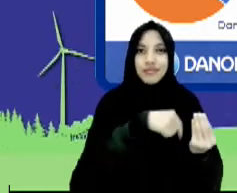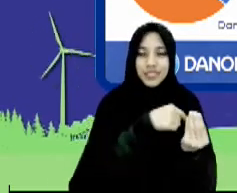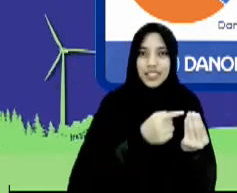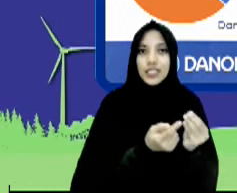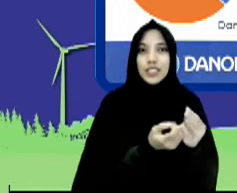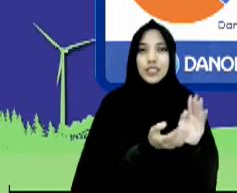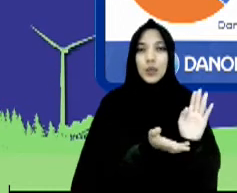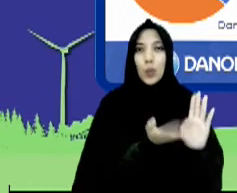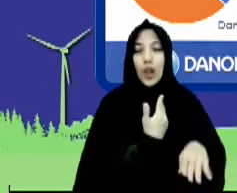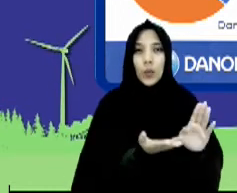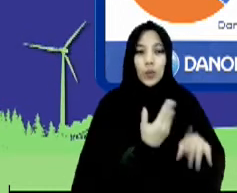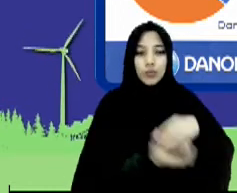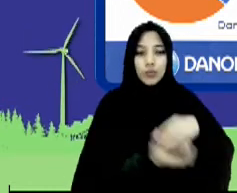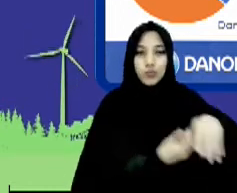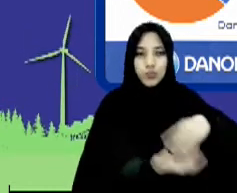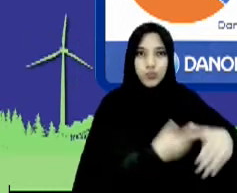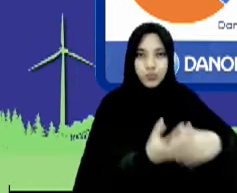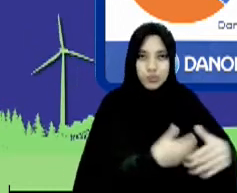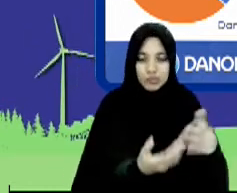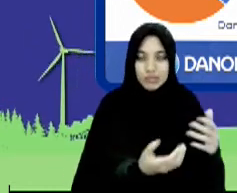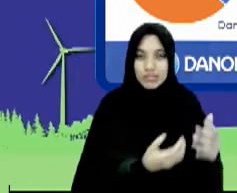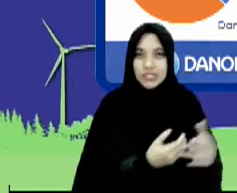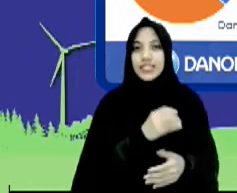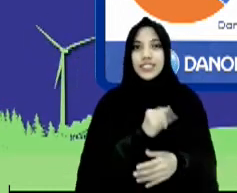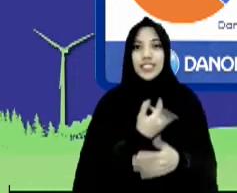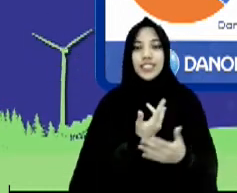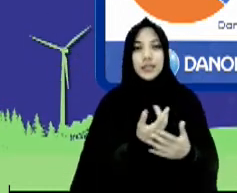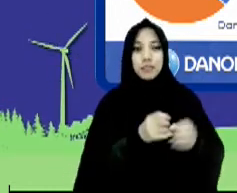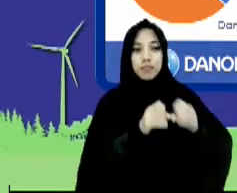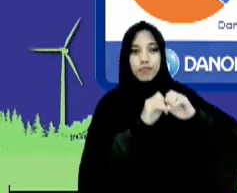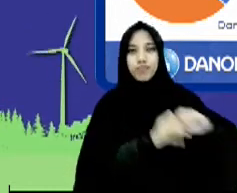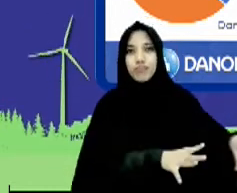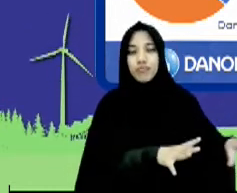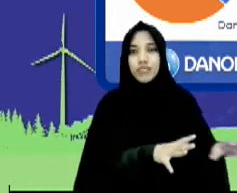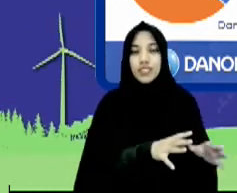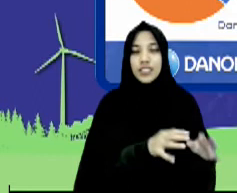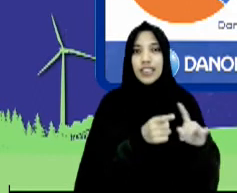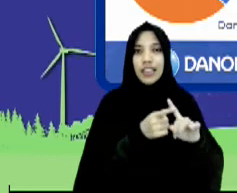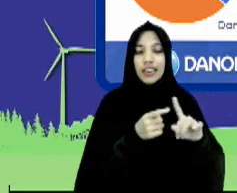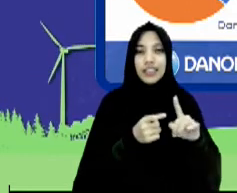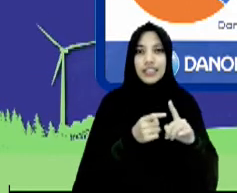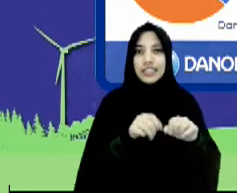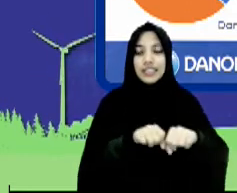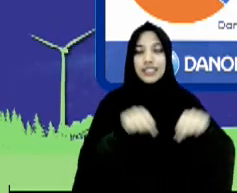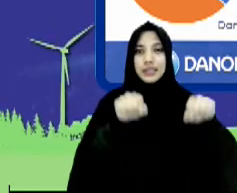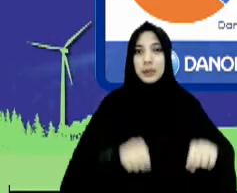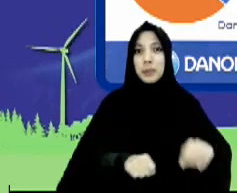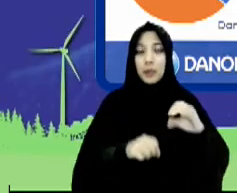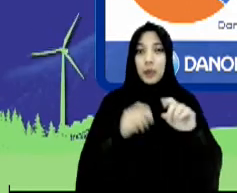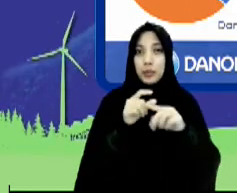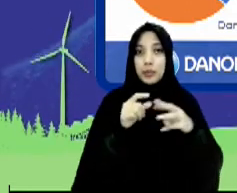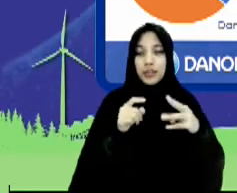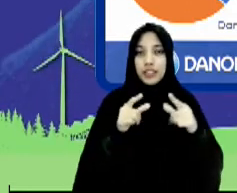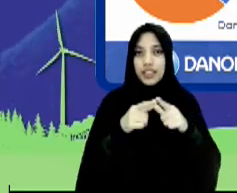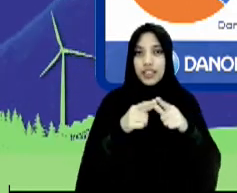diputar kembali ke dalam sistem produksi sehingga dia tidak keluar dari ee apa namanya Operation dari eh sistem operational kita itu sebenarnya kita